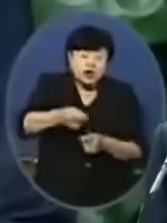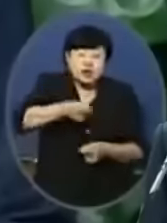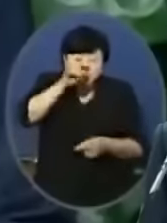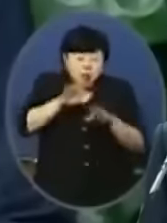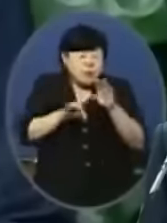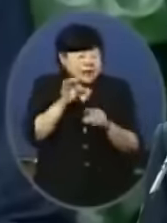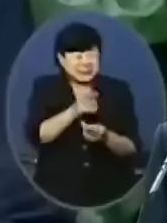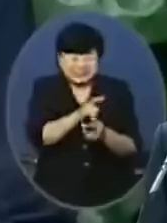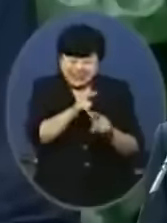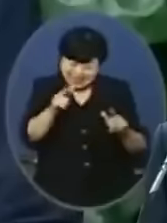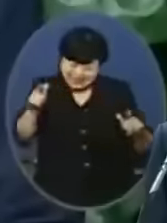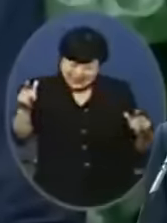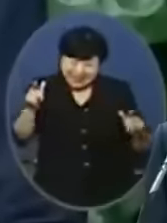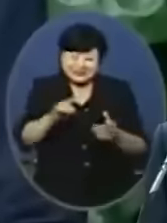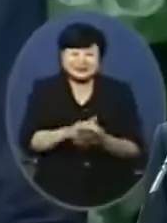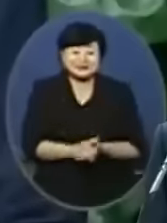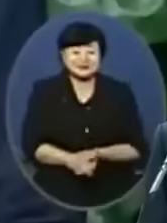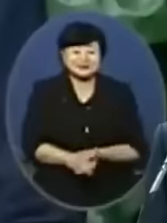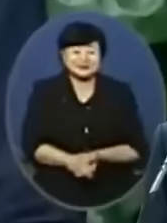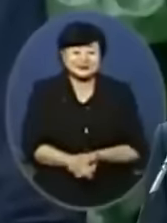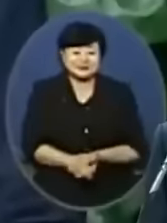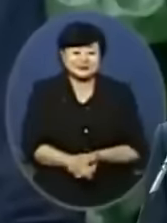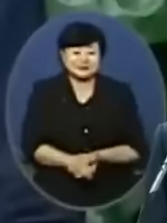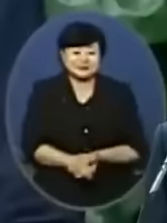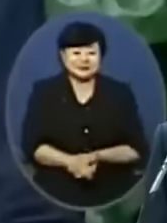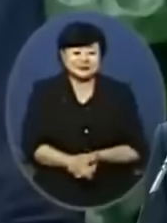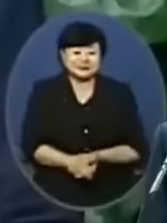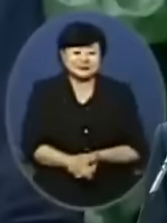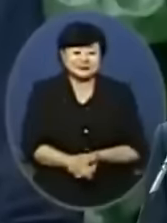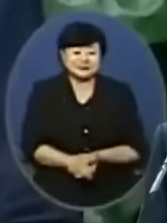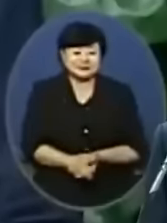영원히 목마르지 아니하리라.